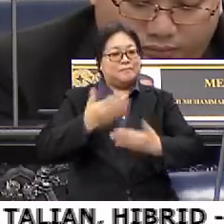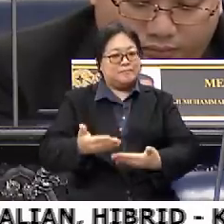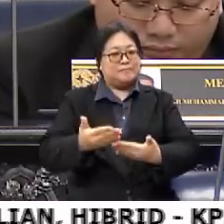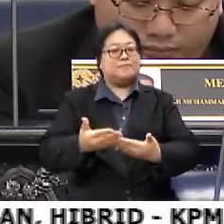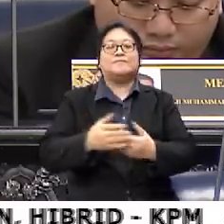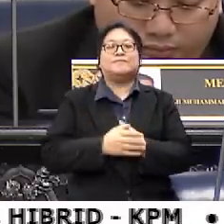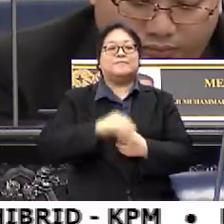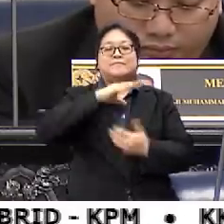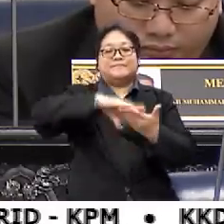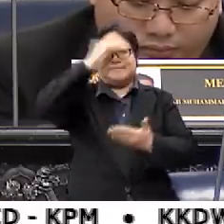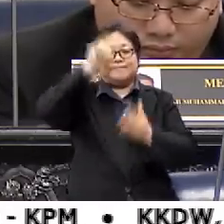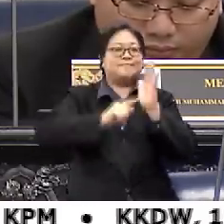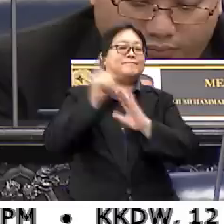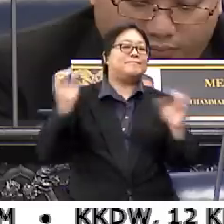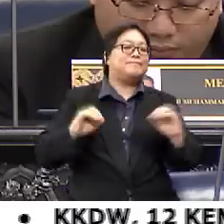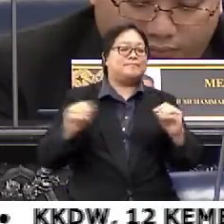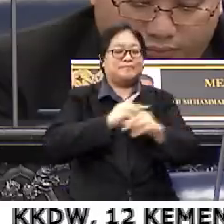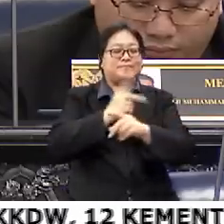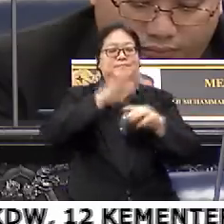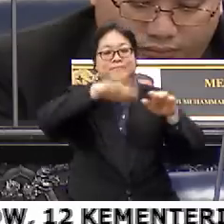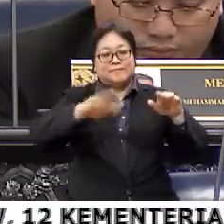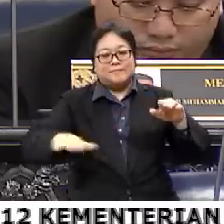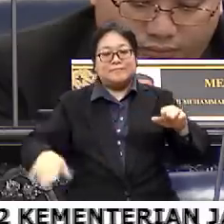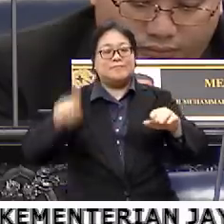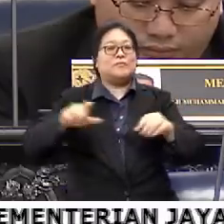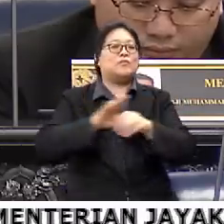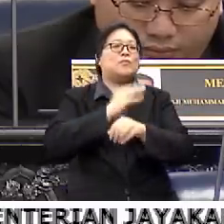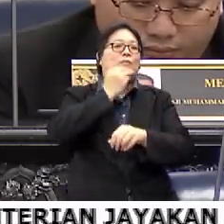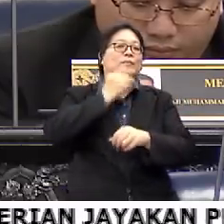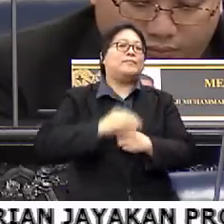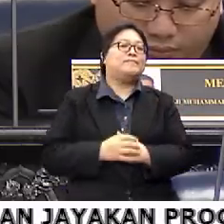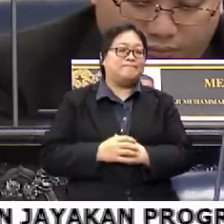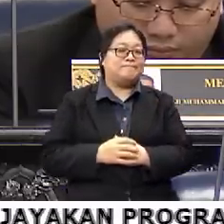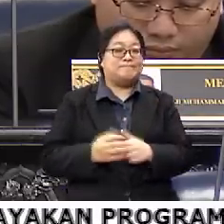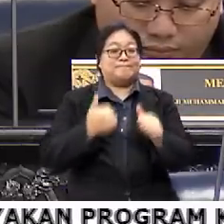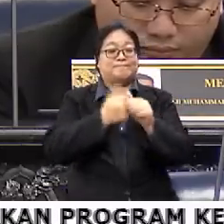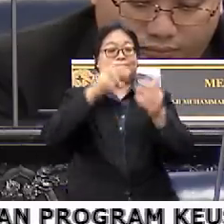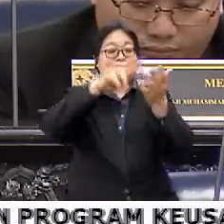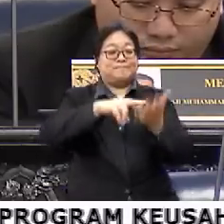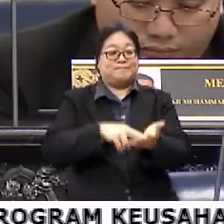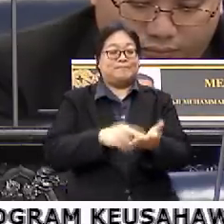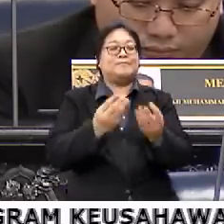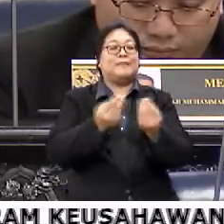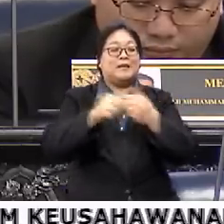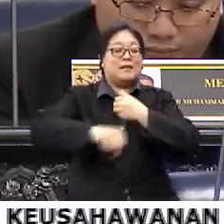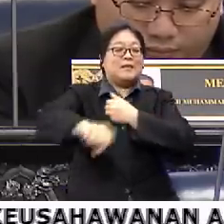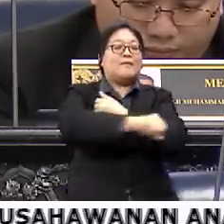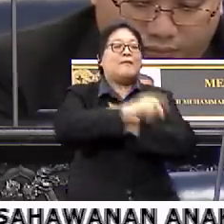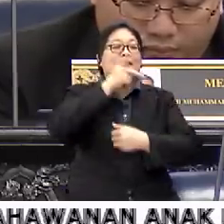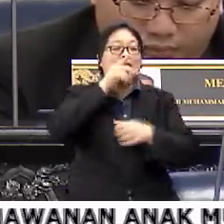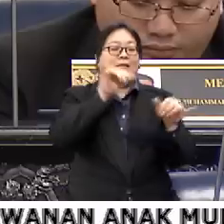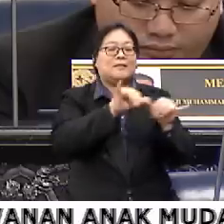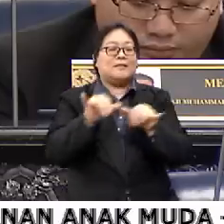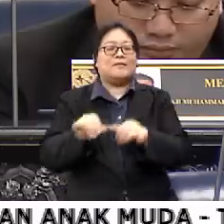tak belajar tinggi untuk menyara adik-adiknya supaya cukup makan. Berdasarkan rekod yang ada, tanah sawah padi di Kedah